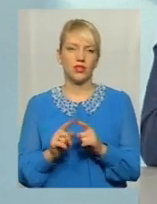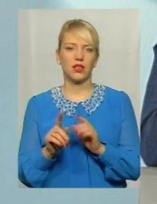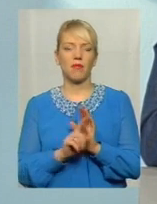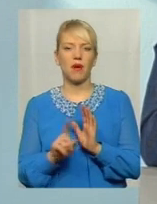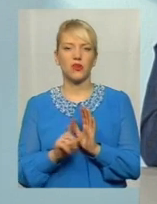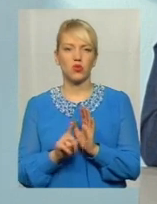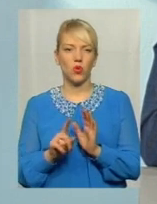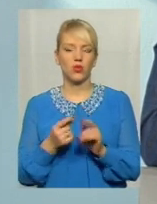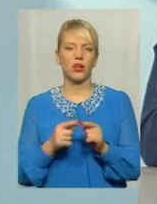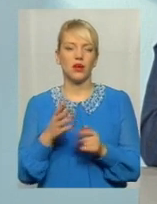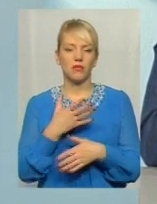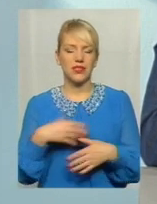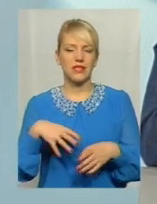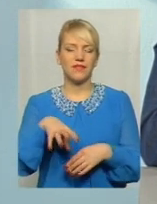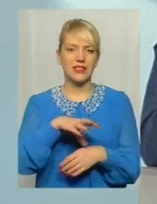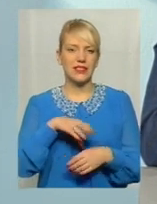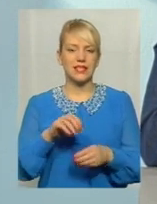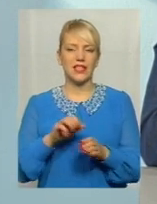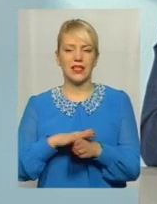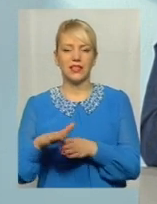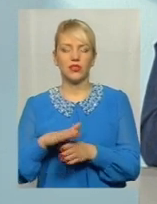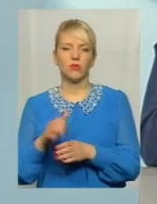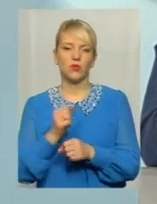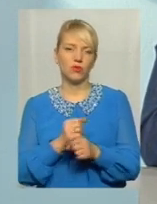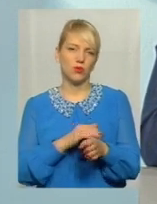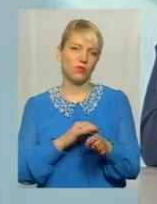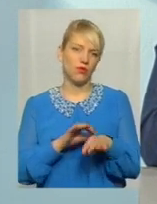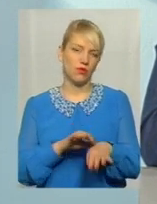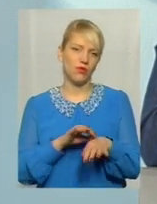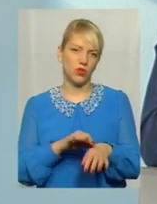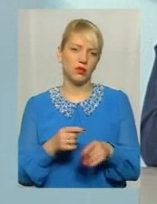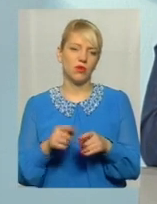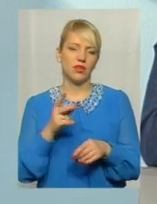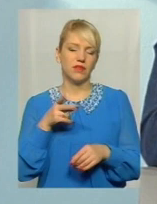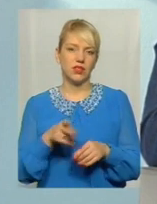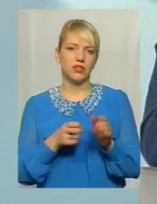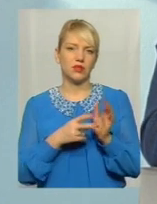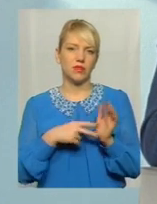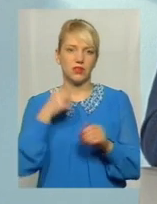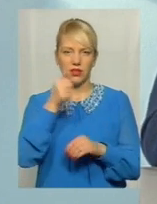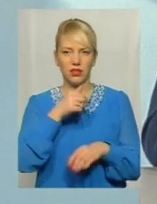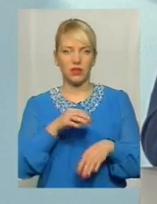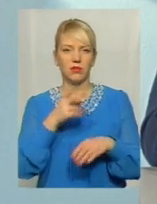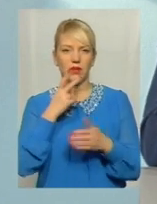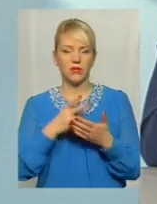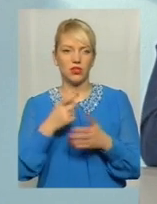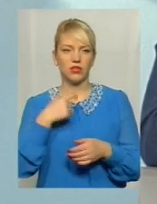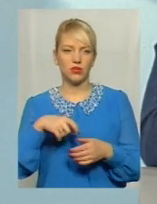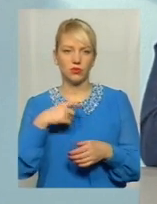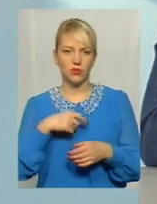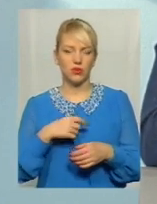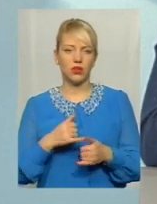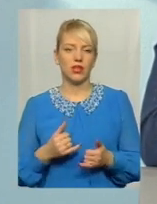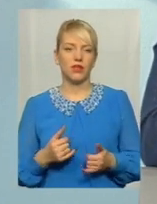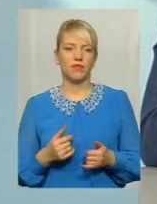ці зміни ми зараз аналізуємо і роботу ми ще проводимо. 2018 рік передбачає собою, безпосередньо як для